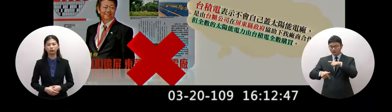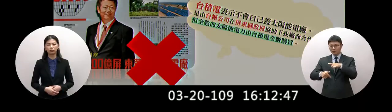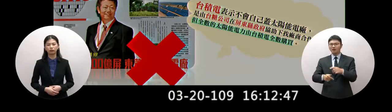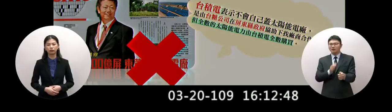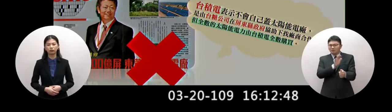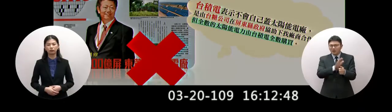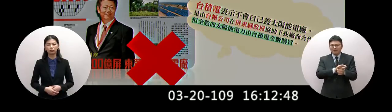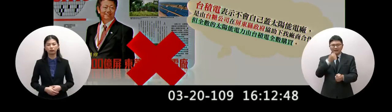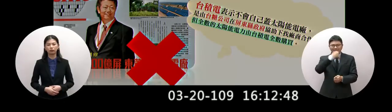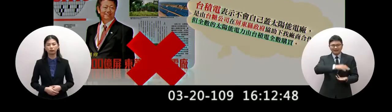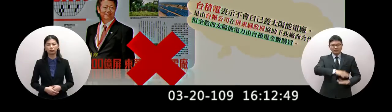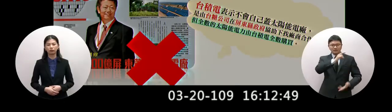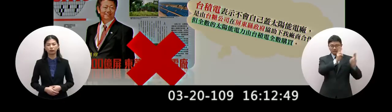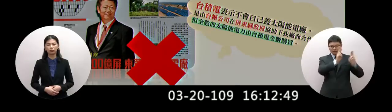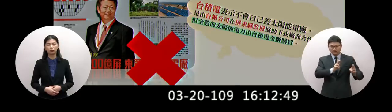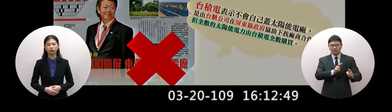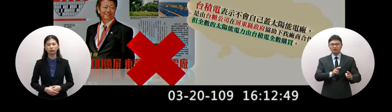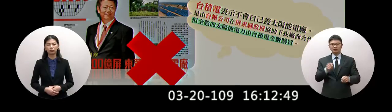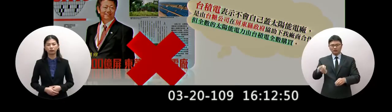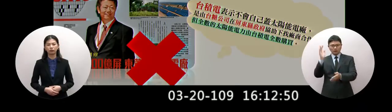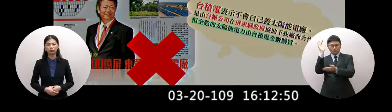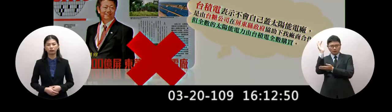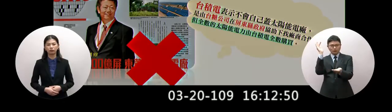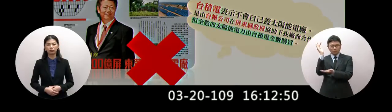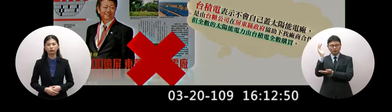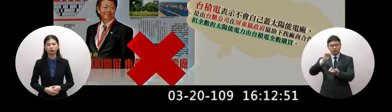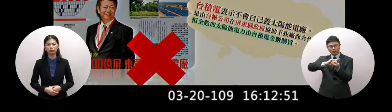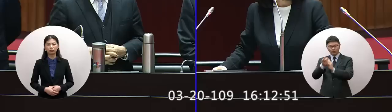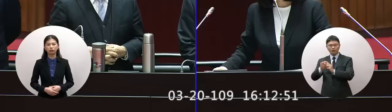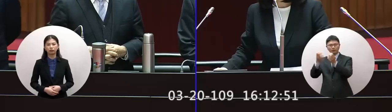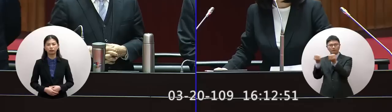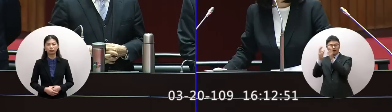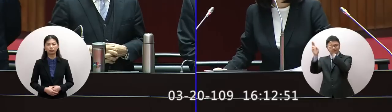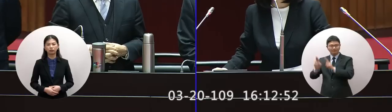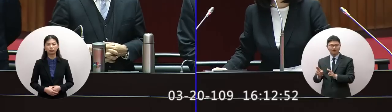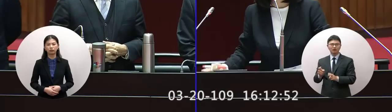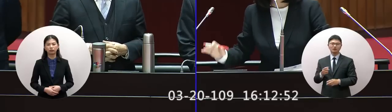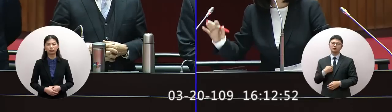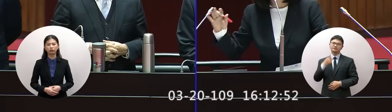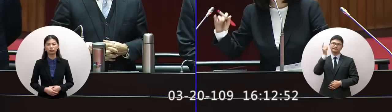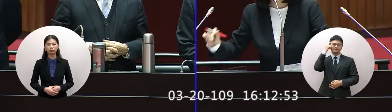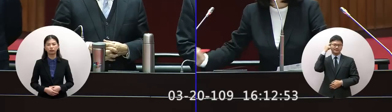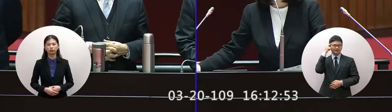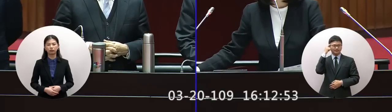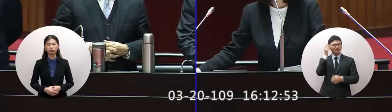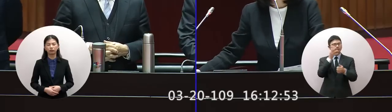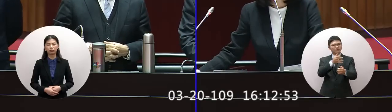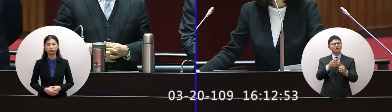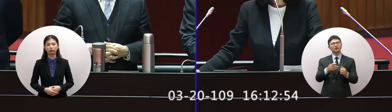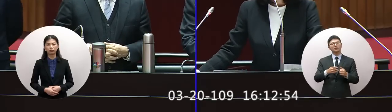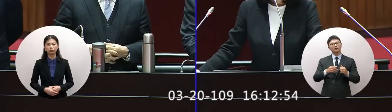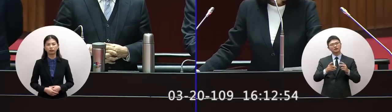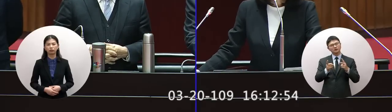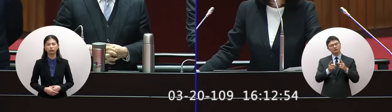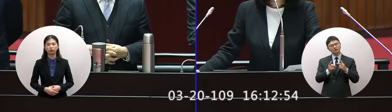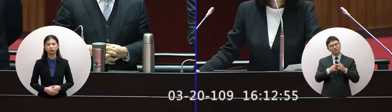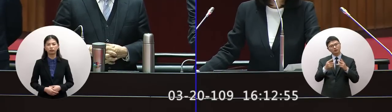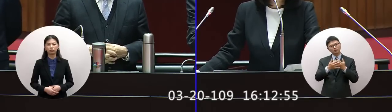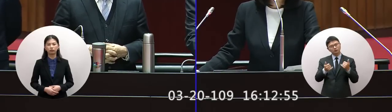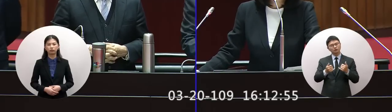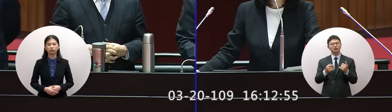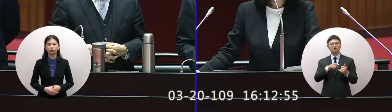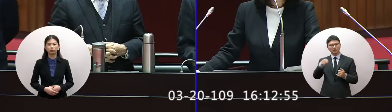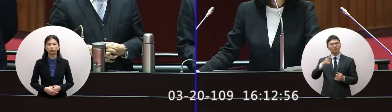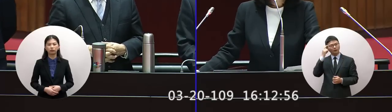为台积电砍树种电。我不仅想要问一个小学生的问题，砍